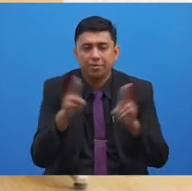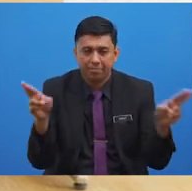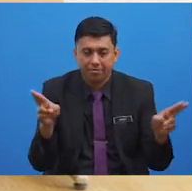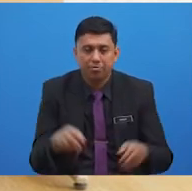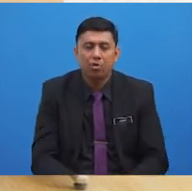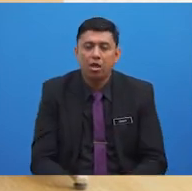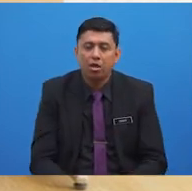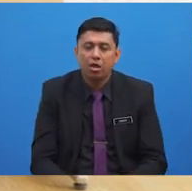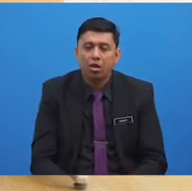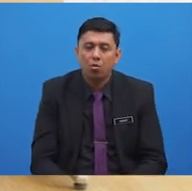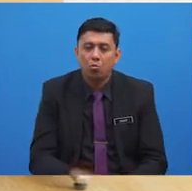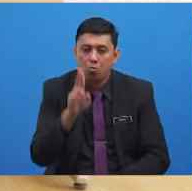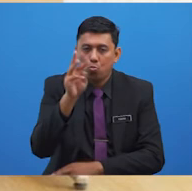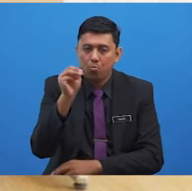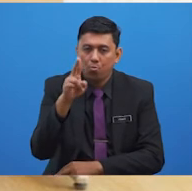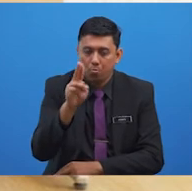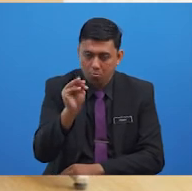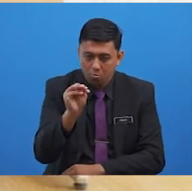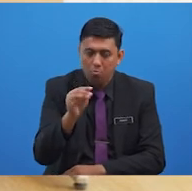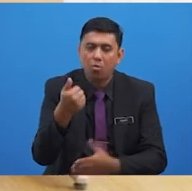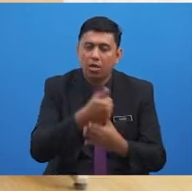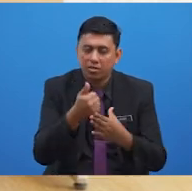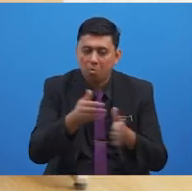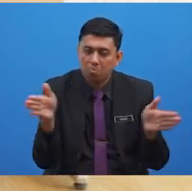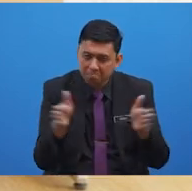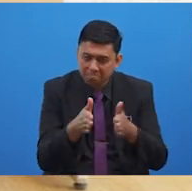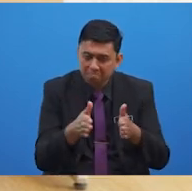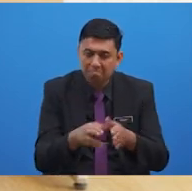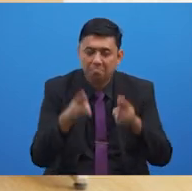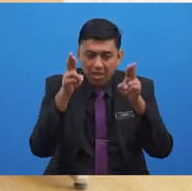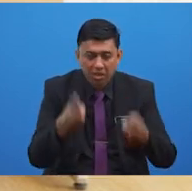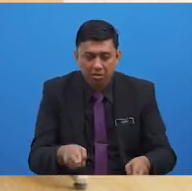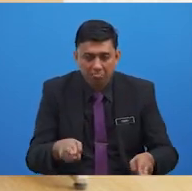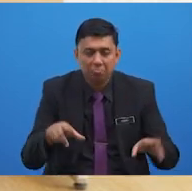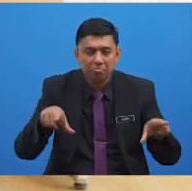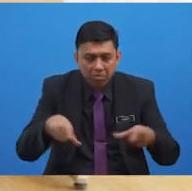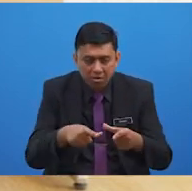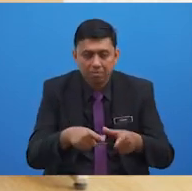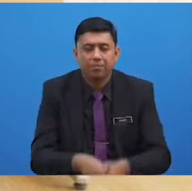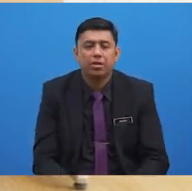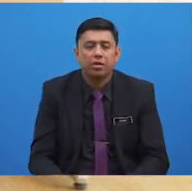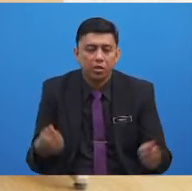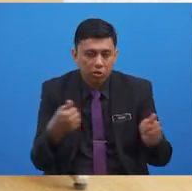ada pilihan raya umum atau pilihan raya kecil, rakyat akan terlibat